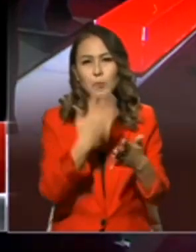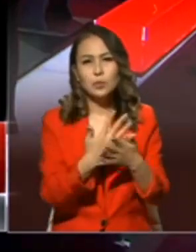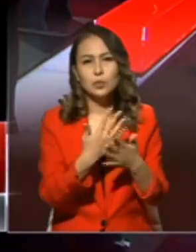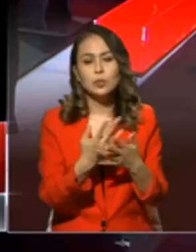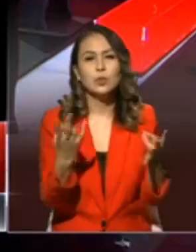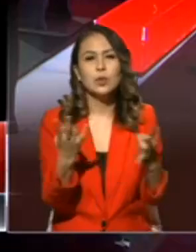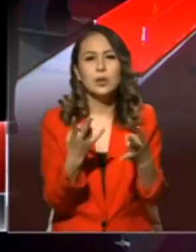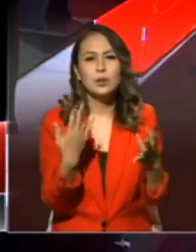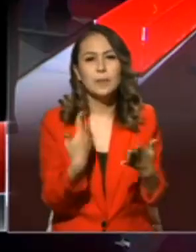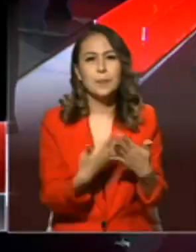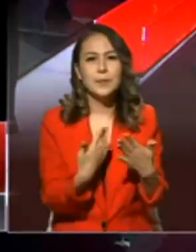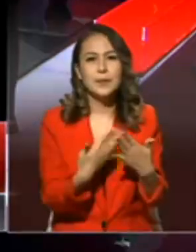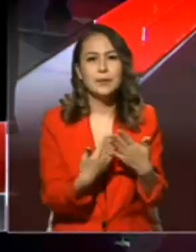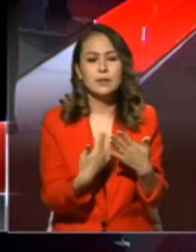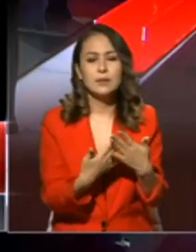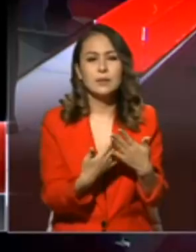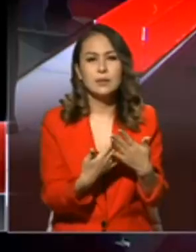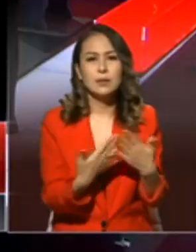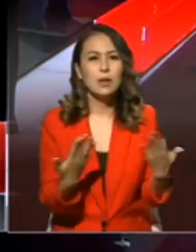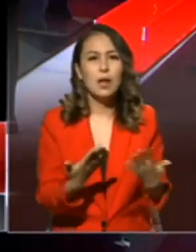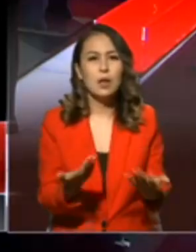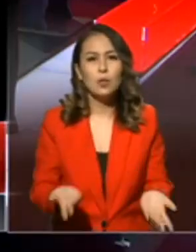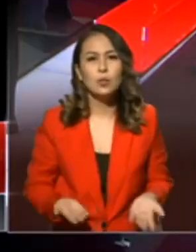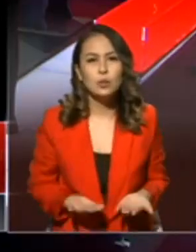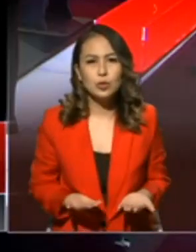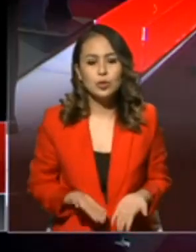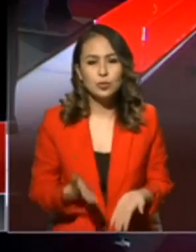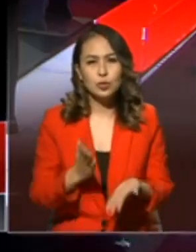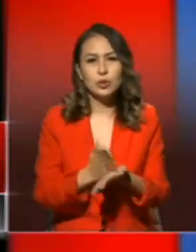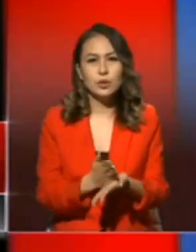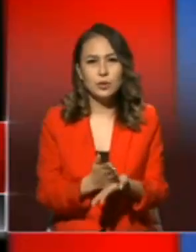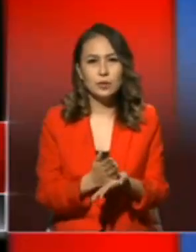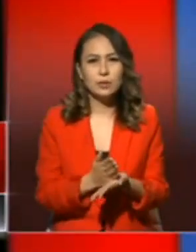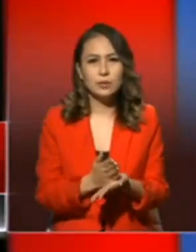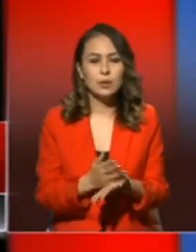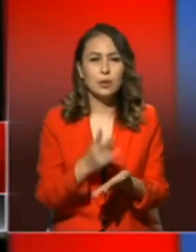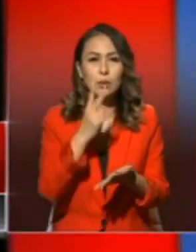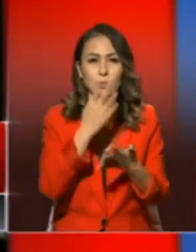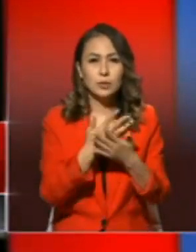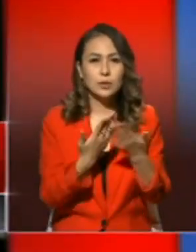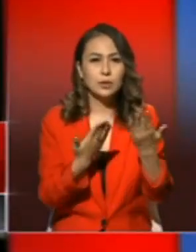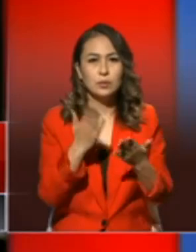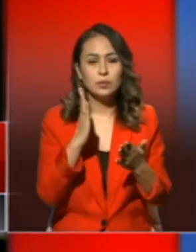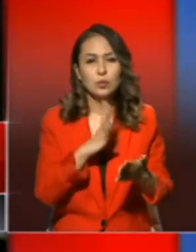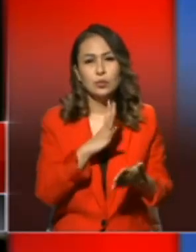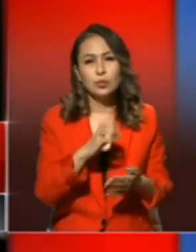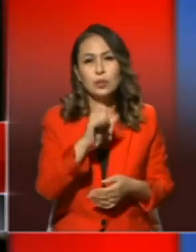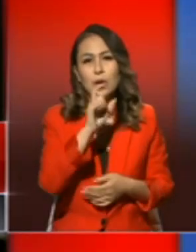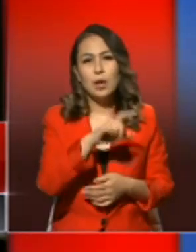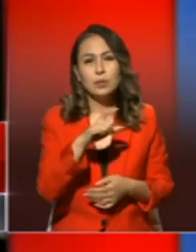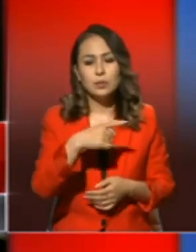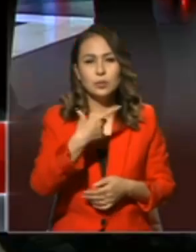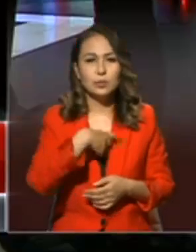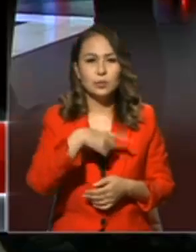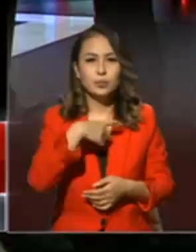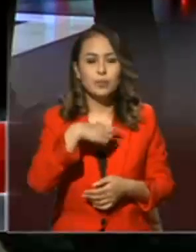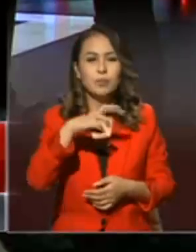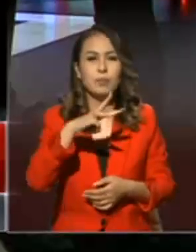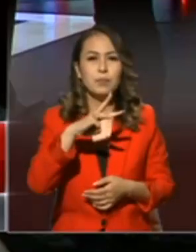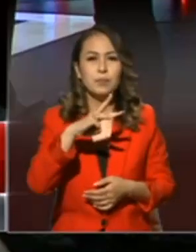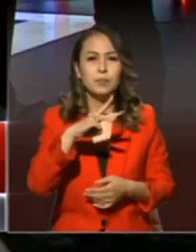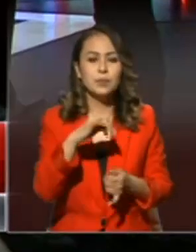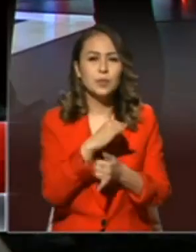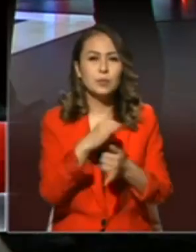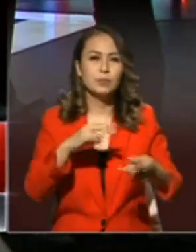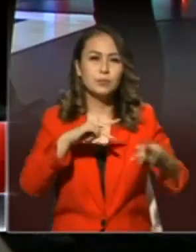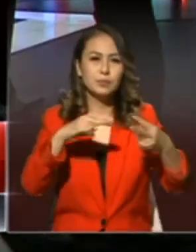Олар мысалы осы қалай өмір сүріп жатқанын, соны бәрін көрсе, адамдар мүмкін кішкене өзінің менталитетін